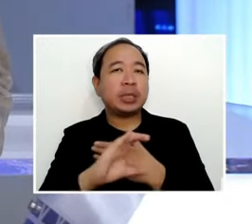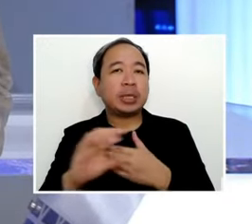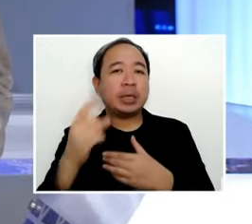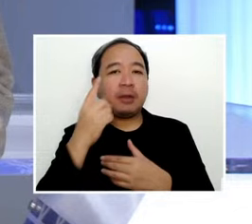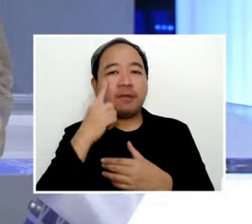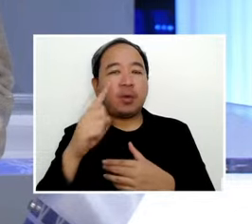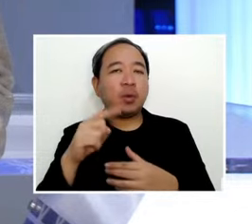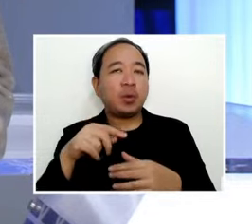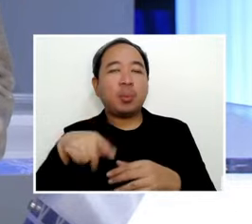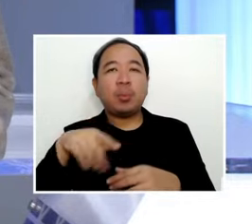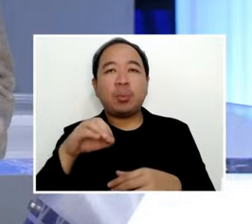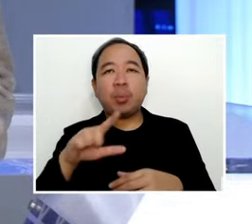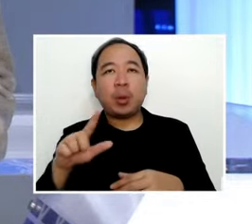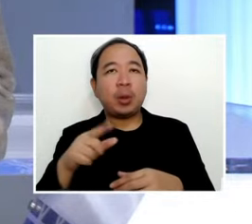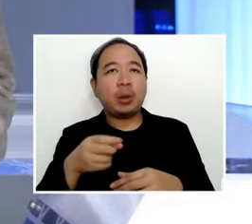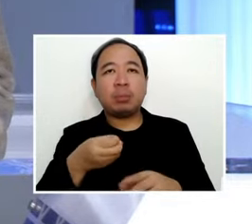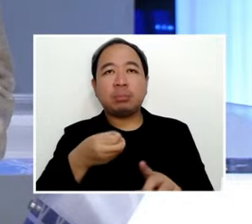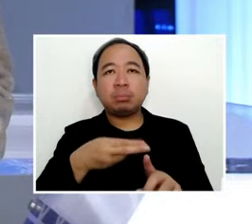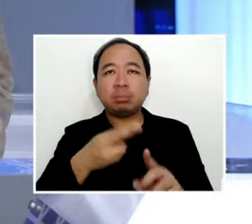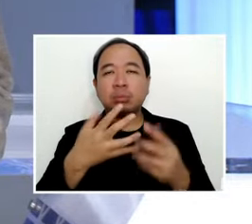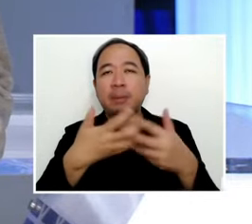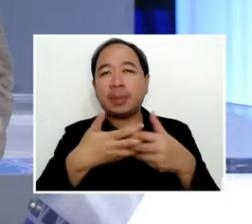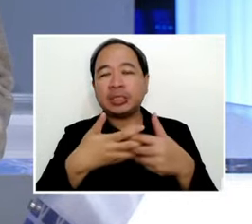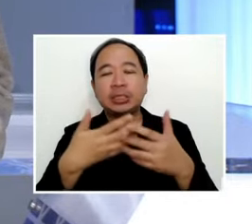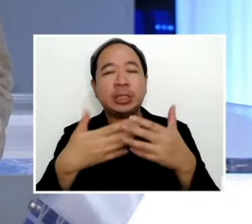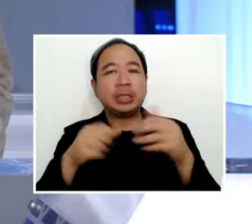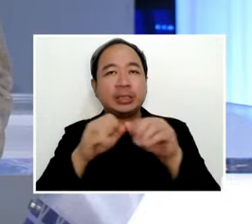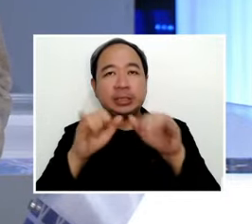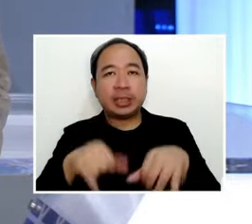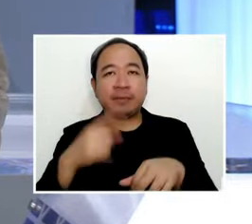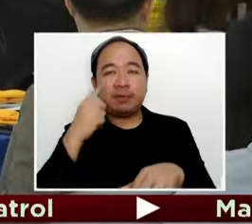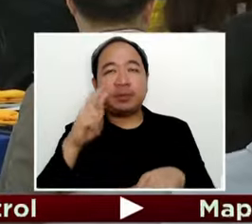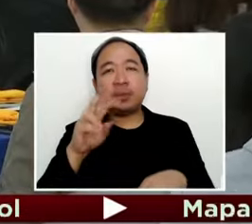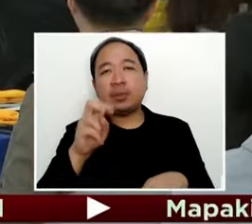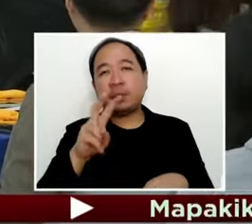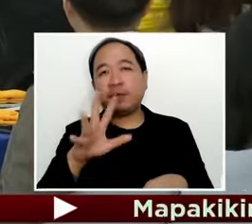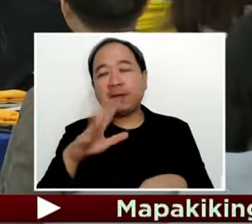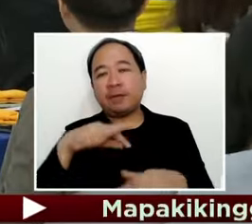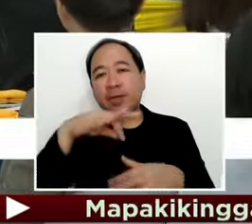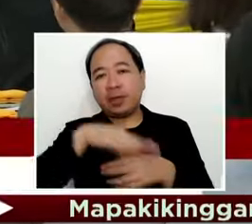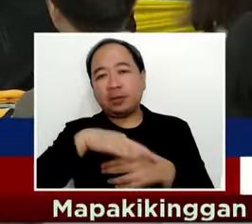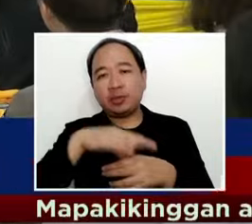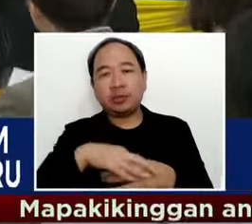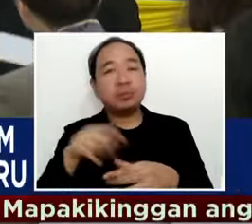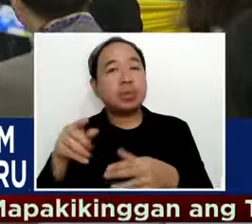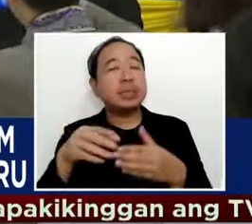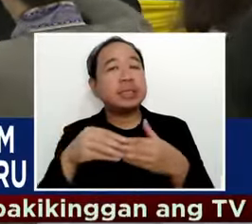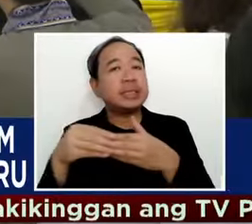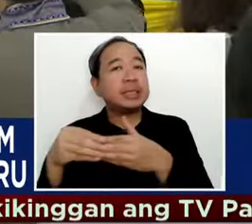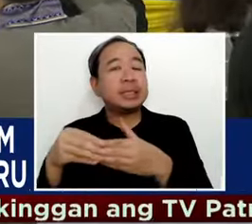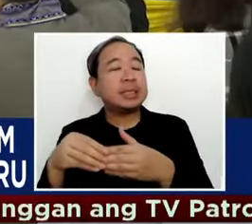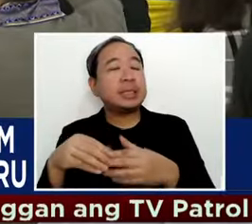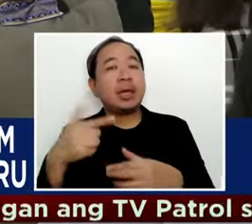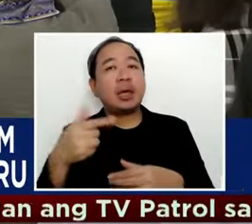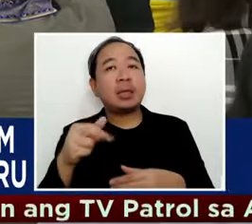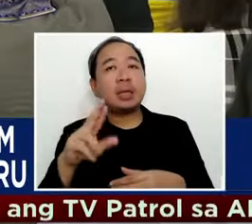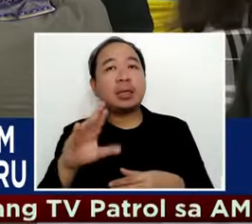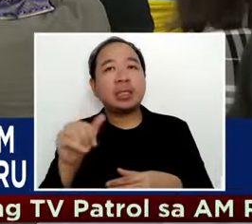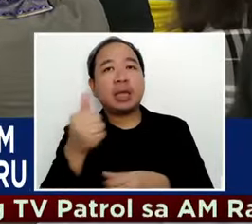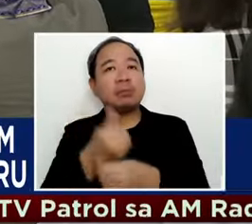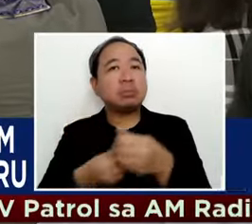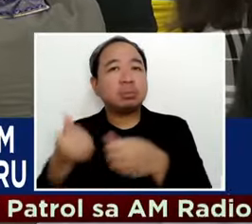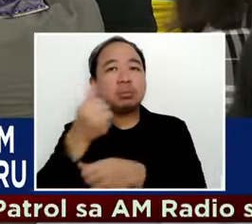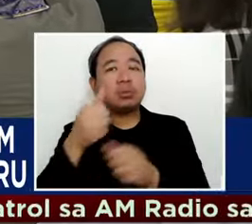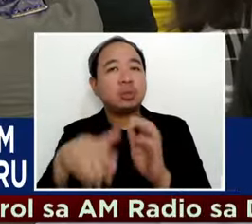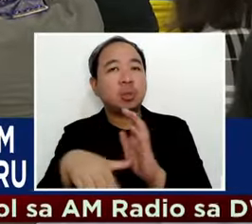automation system sa 2025 midterm elections. Pinangunahan ni COMELEC Chairman George Garcia at ng kinatawan